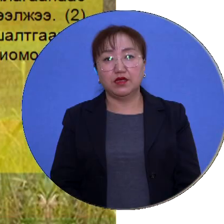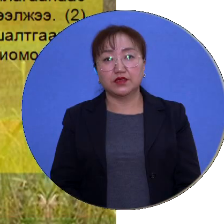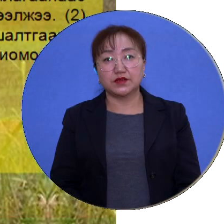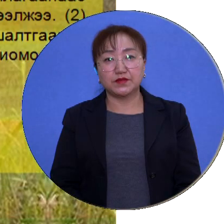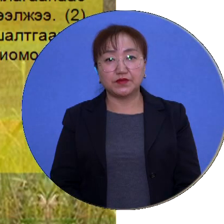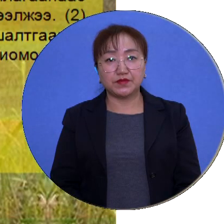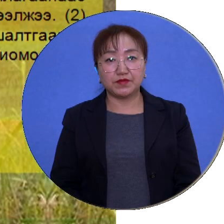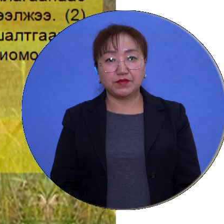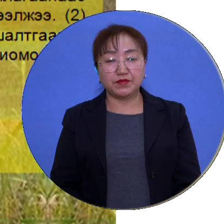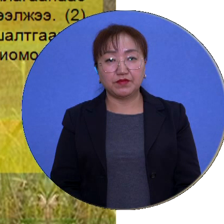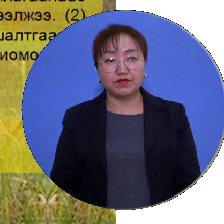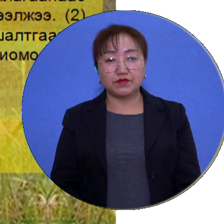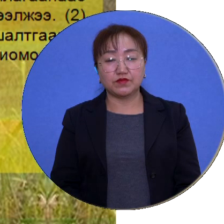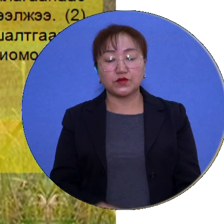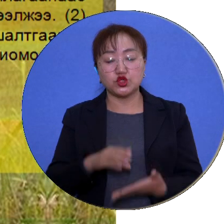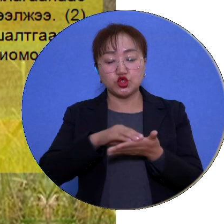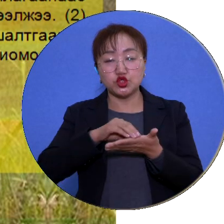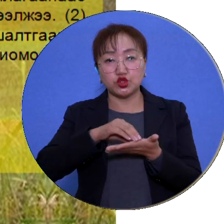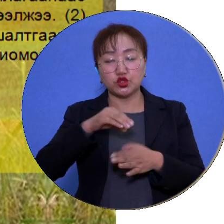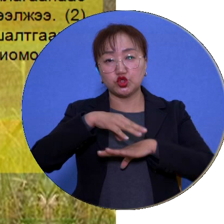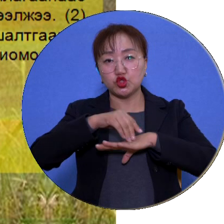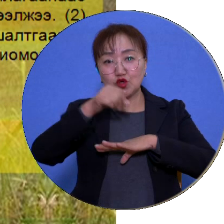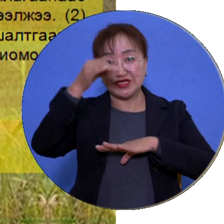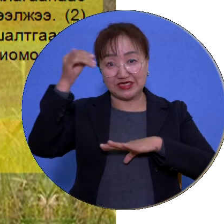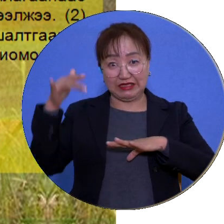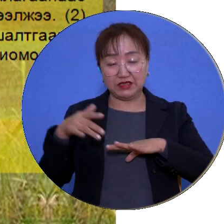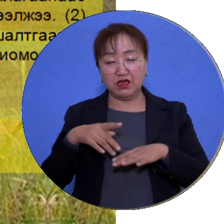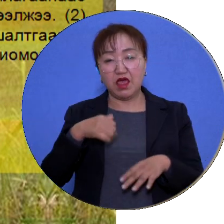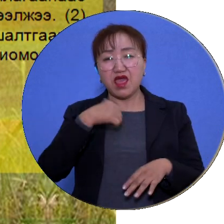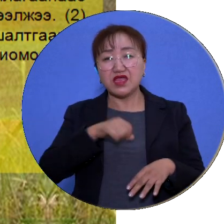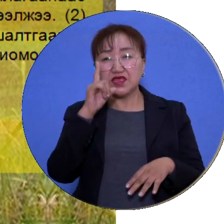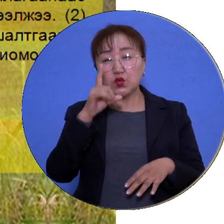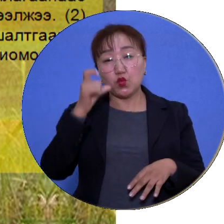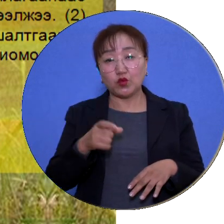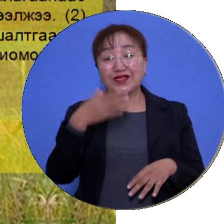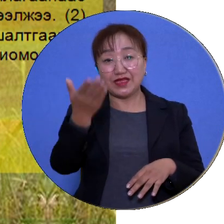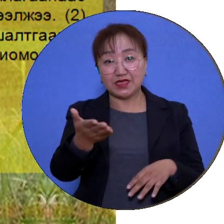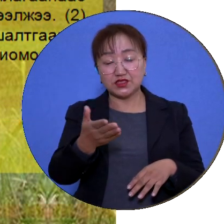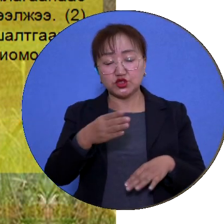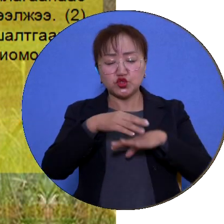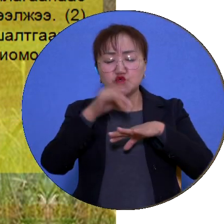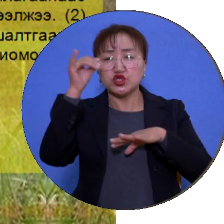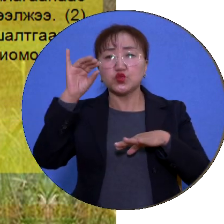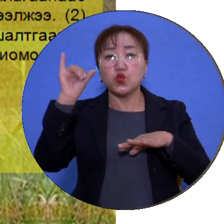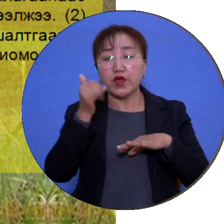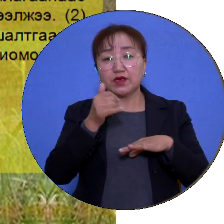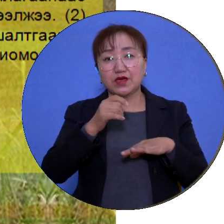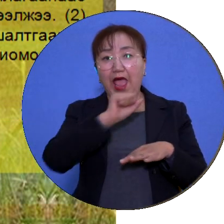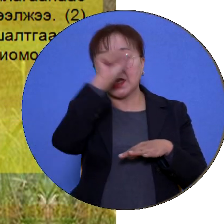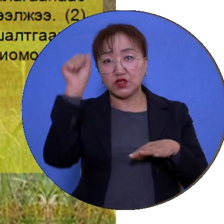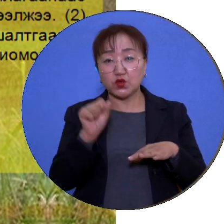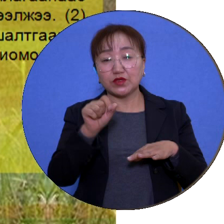སྤྱིག སྤྱེལ བྱེད